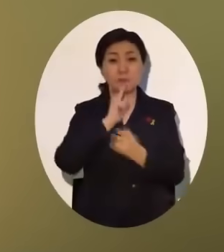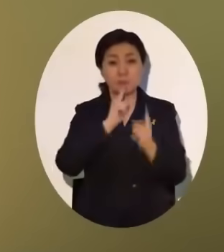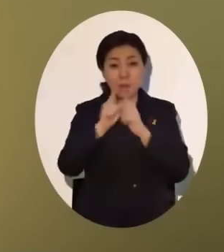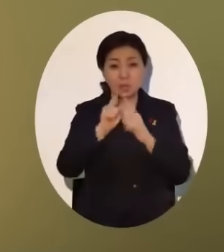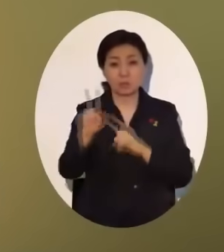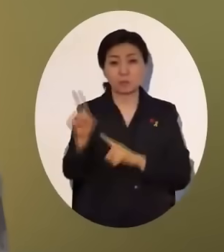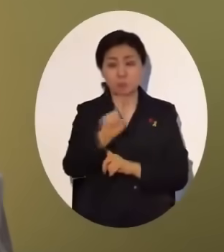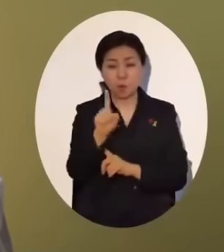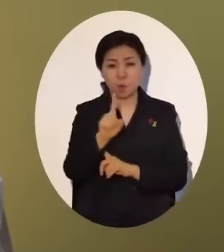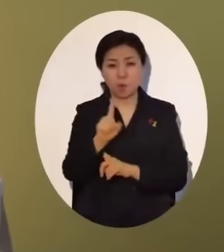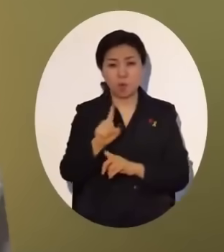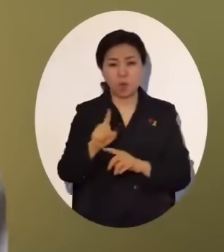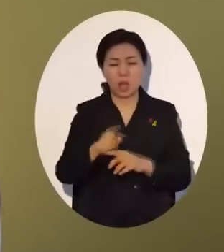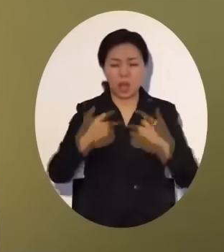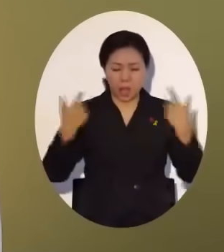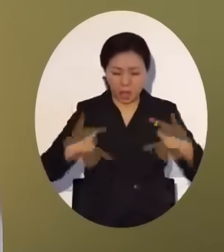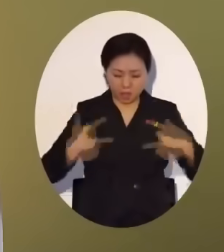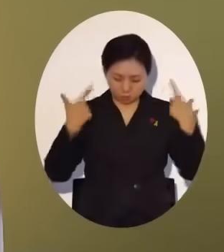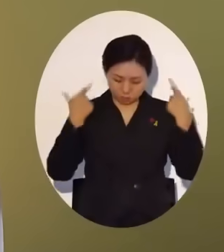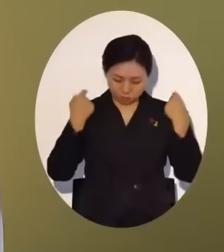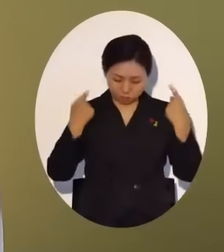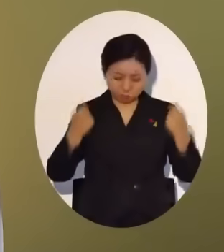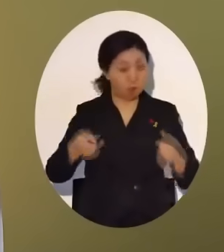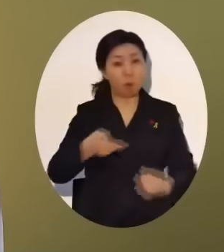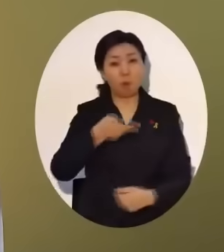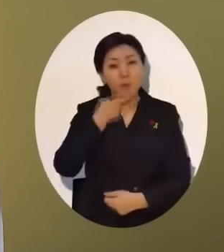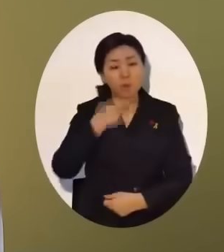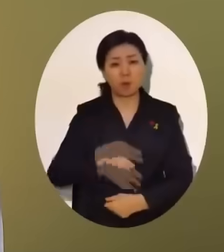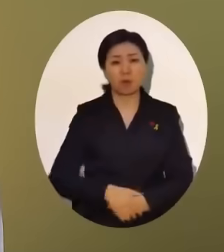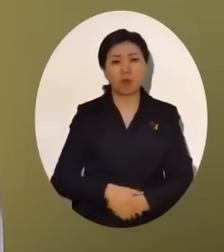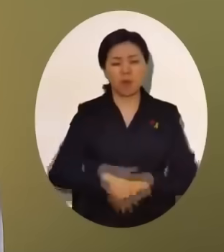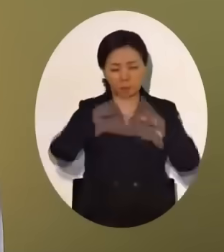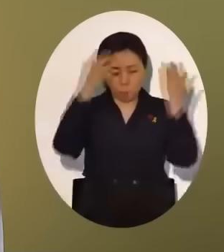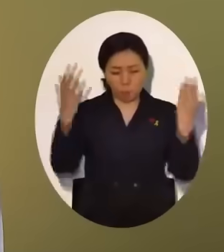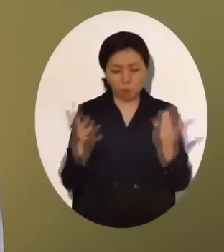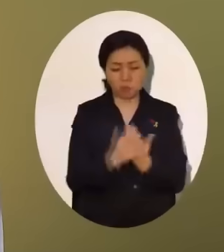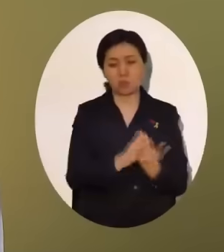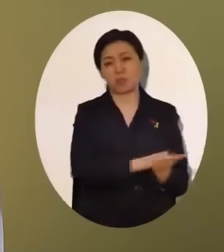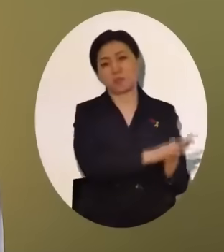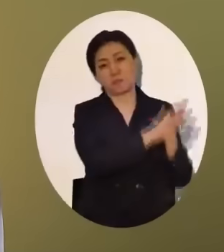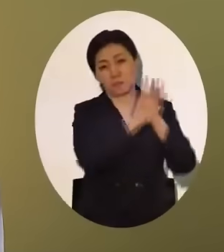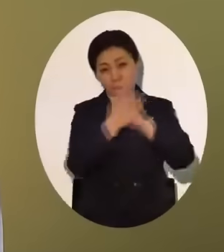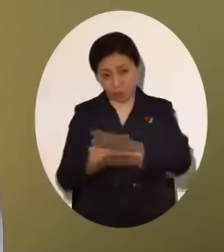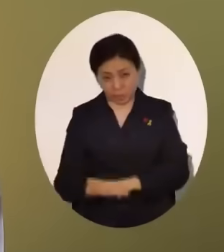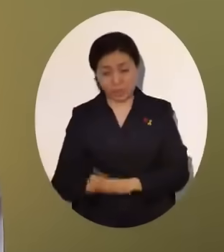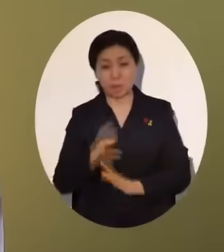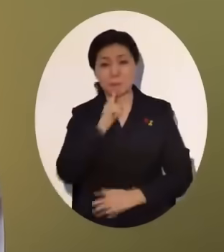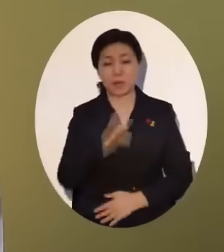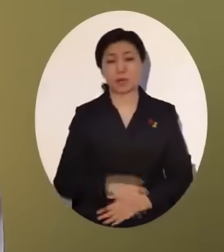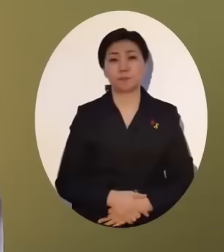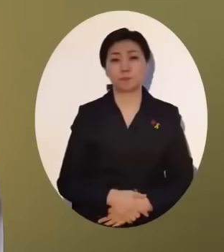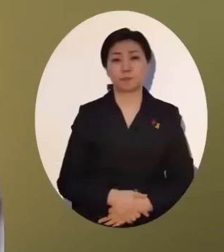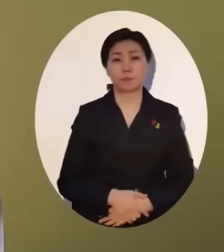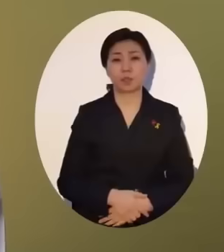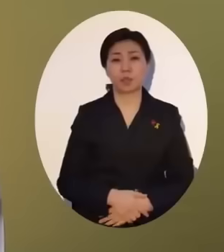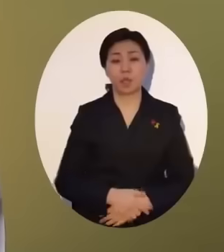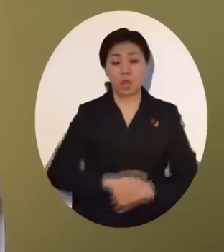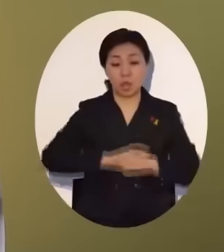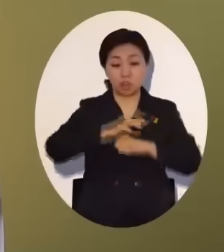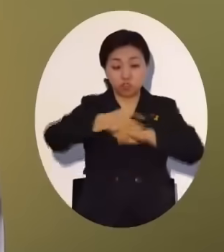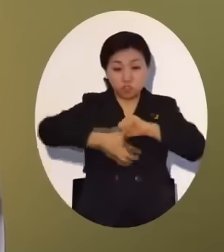없다. 모든 것은 다 변한다. 이게 뭐다? 재행 무상이다. 이 우주는 이